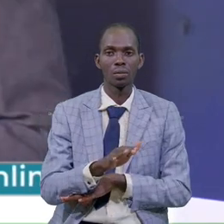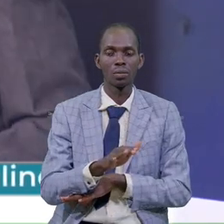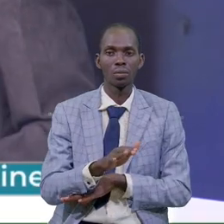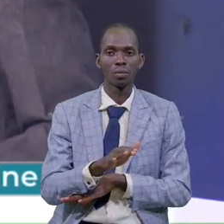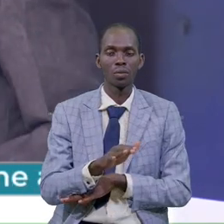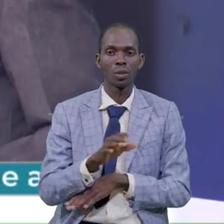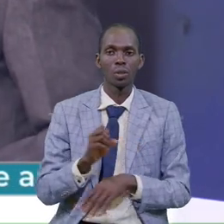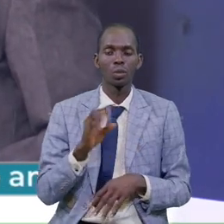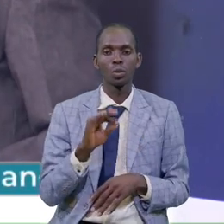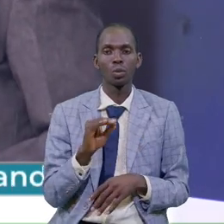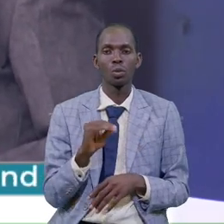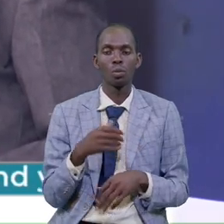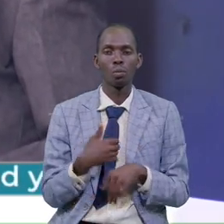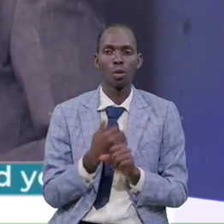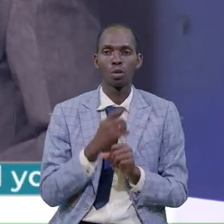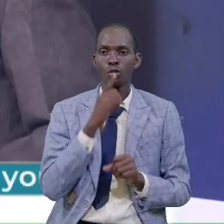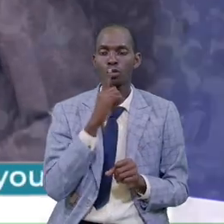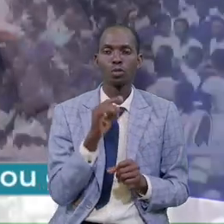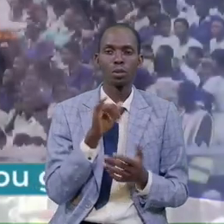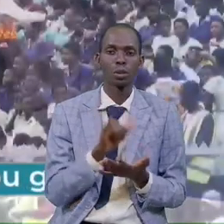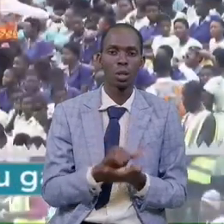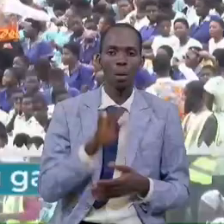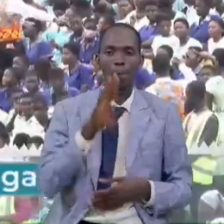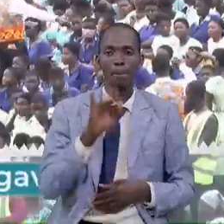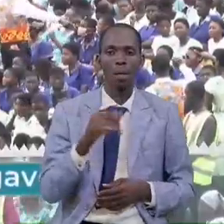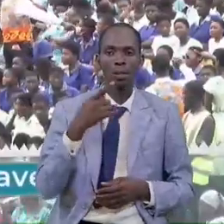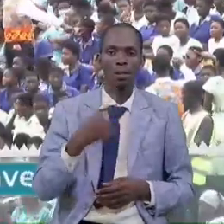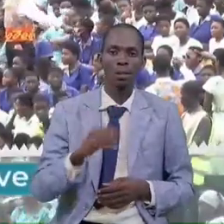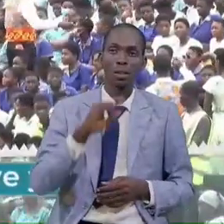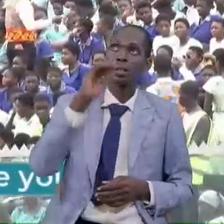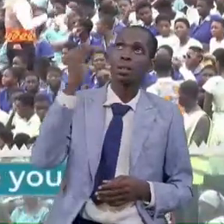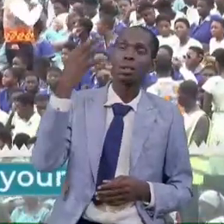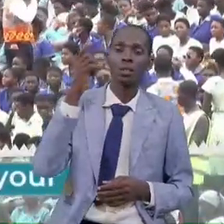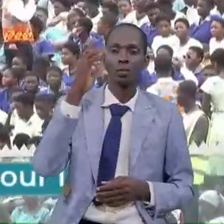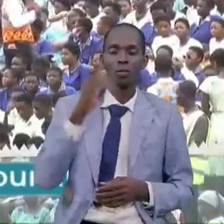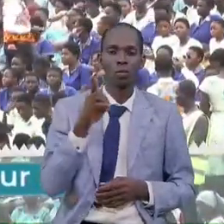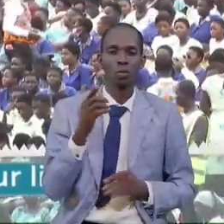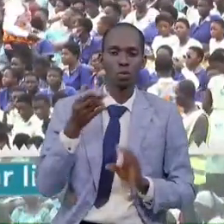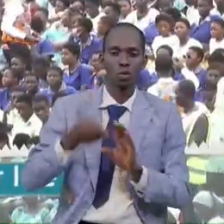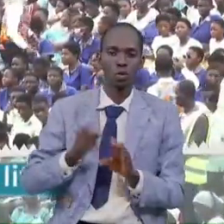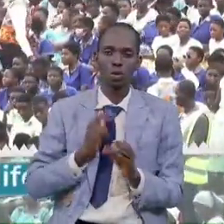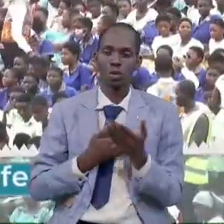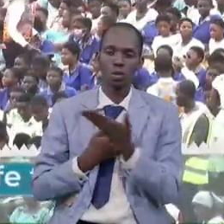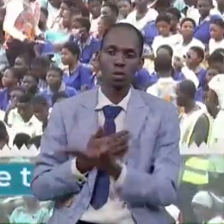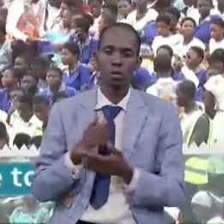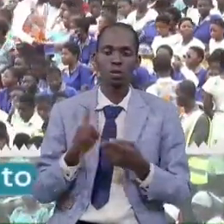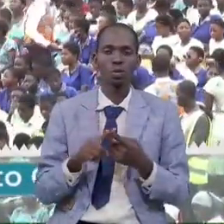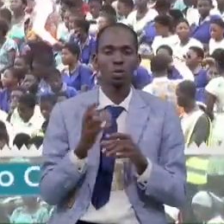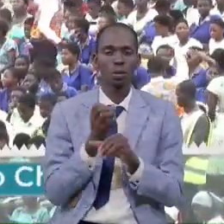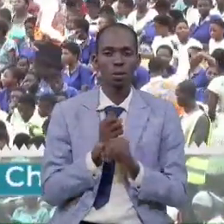18h. Rassurez-vous que vous venez là-bas pour recevoir les bénédictions du